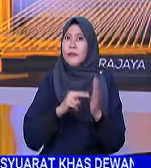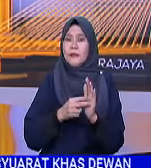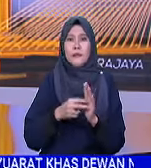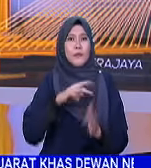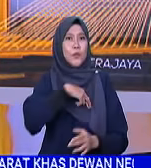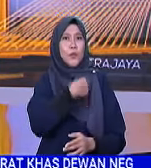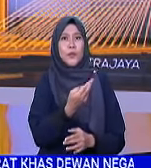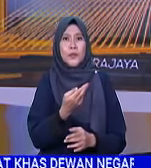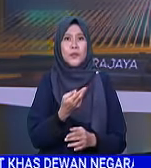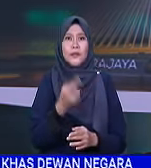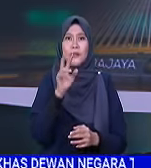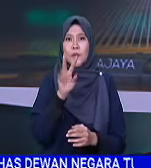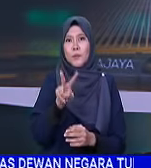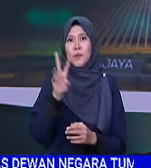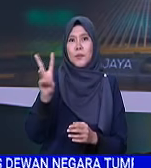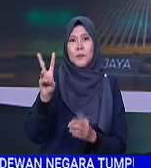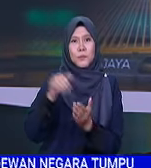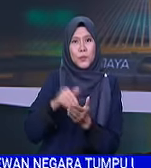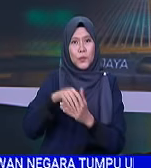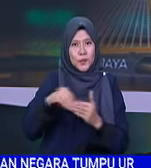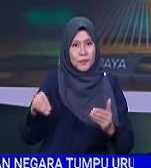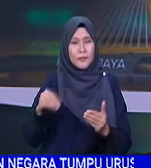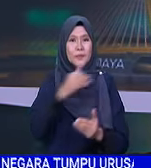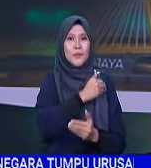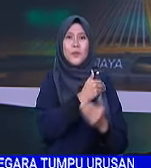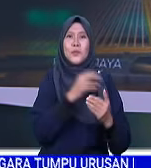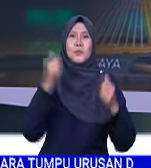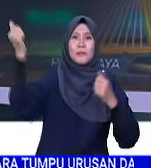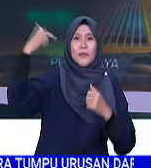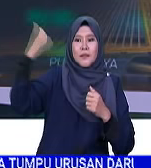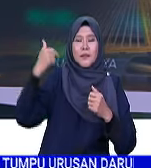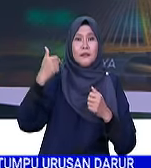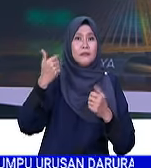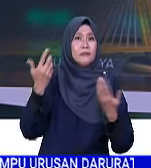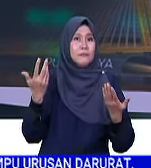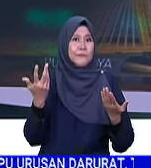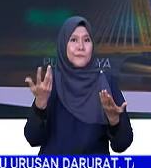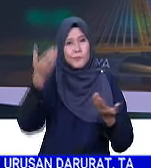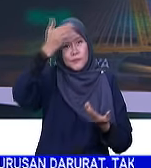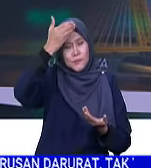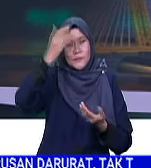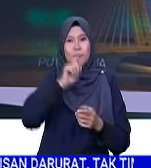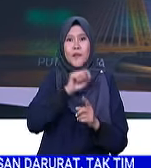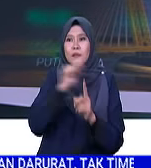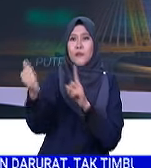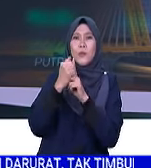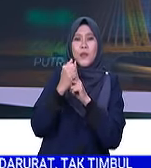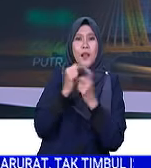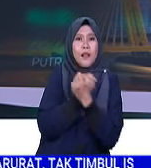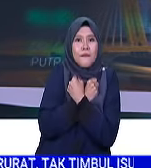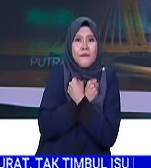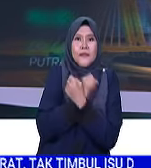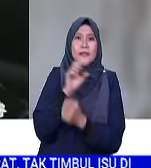lebih RM326,000 terpaksa ditanggung seorang pesara jururawat selepas ditipu sindiket Love Scam.